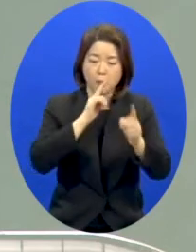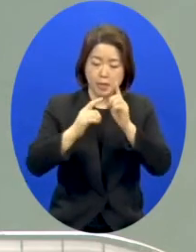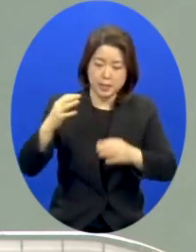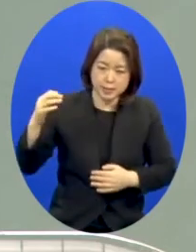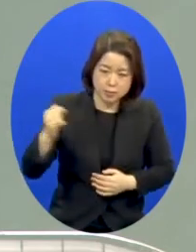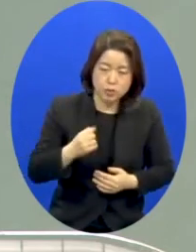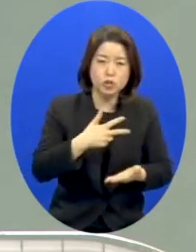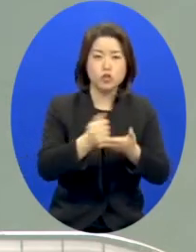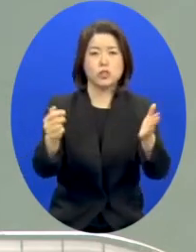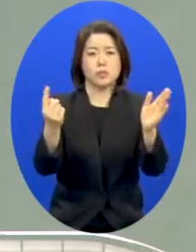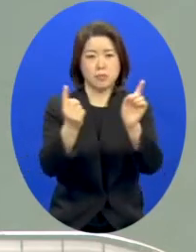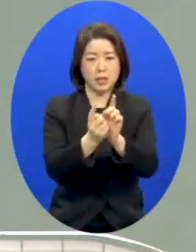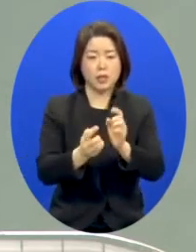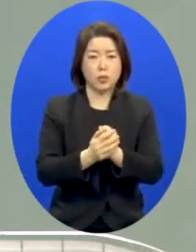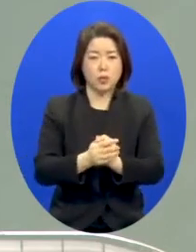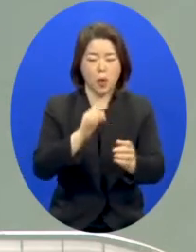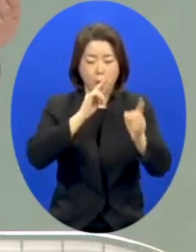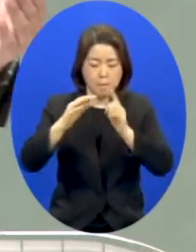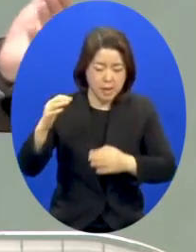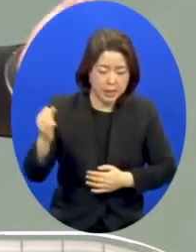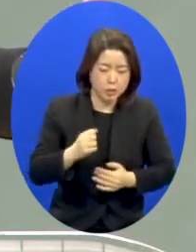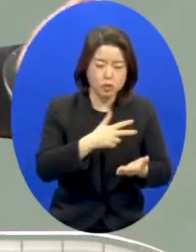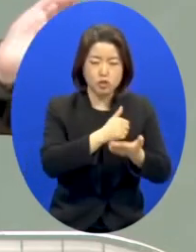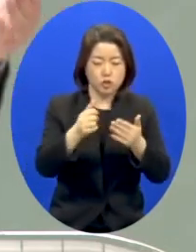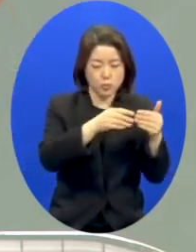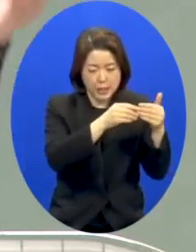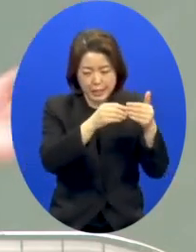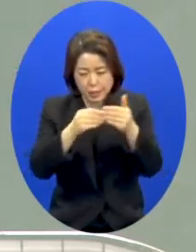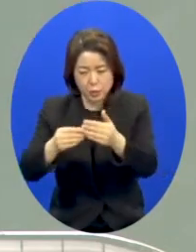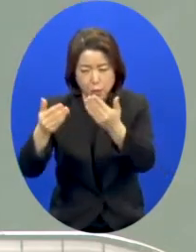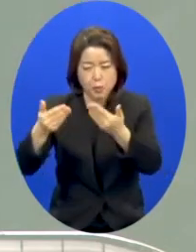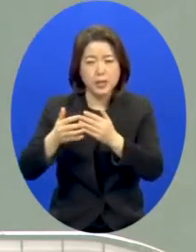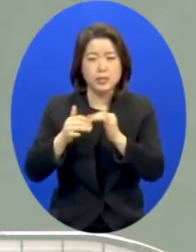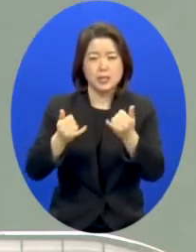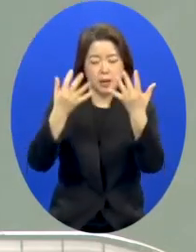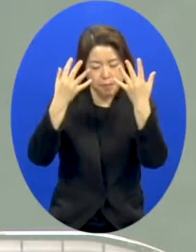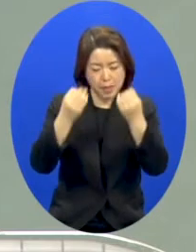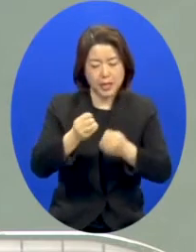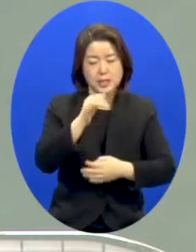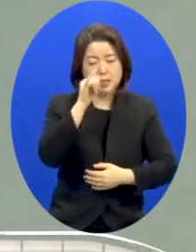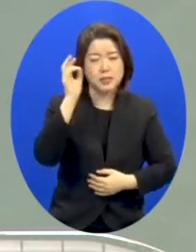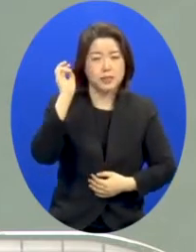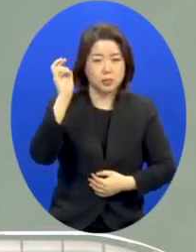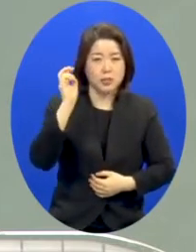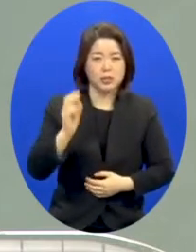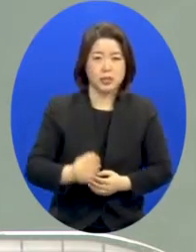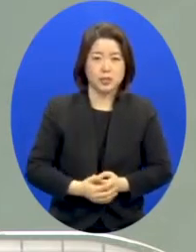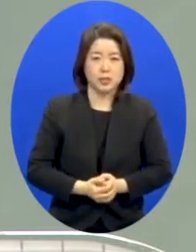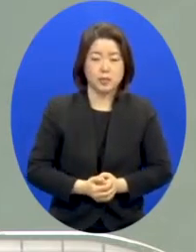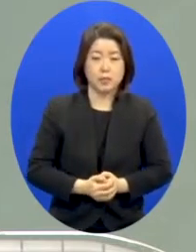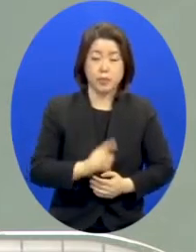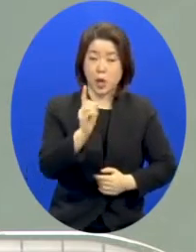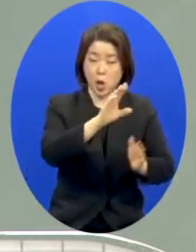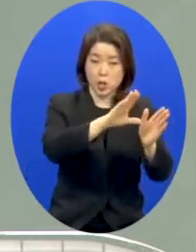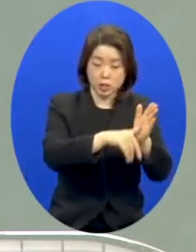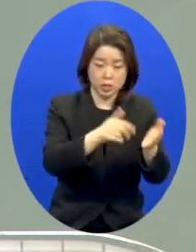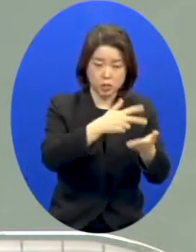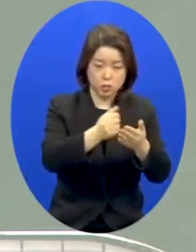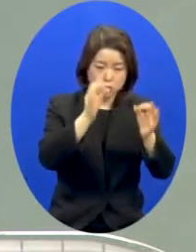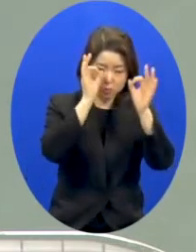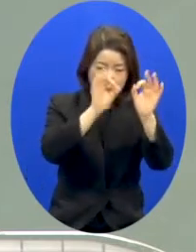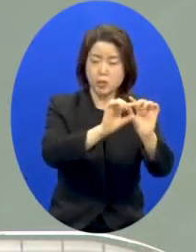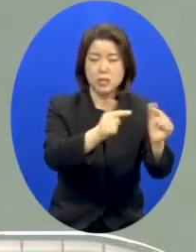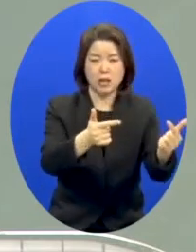그리고 말씀으로 주님의 인도를 받으시는 분들이 아마 수도 없이 많으실것 어떤 때는 주님이 보이지